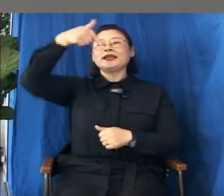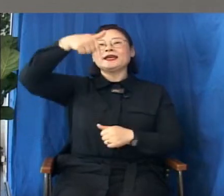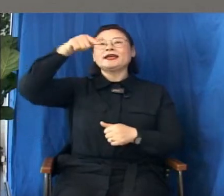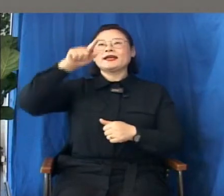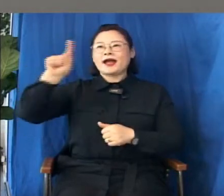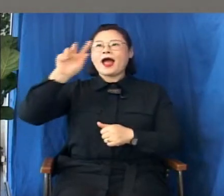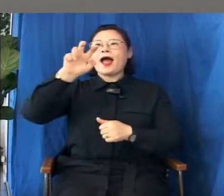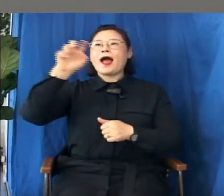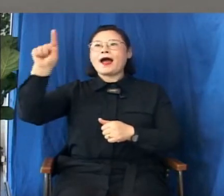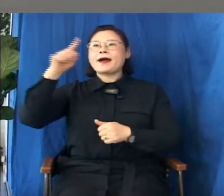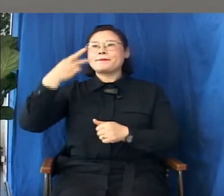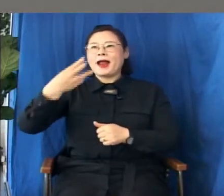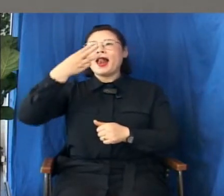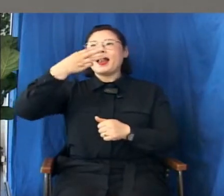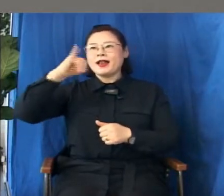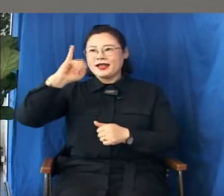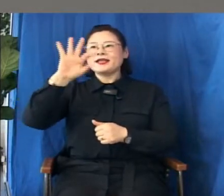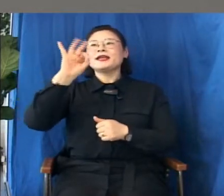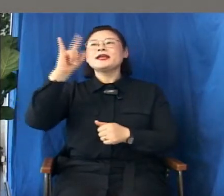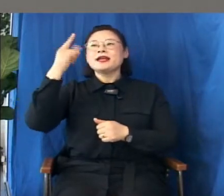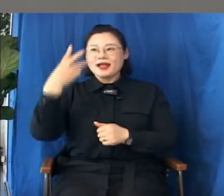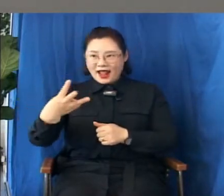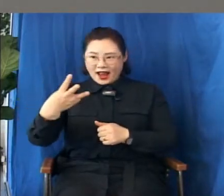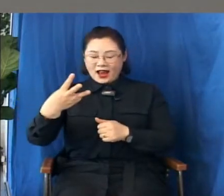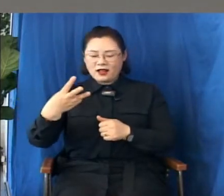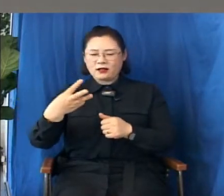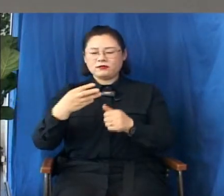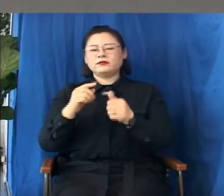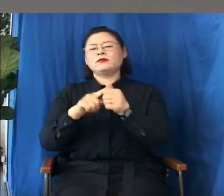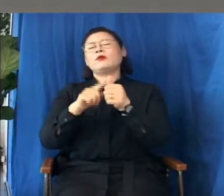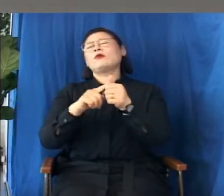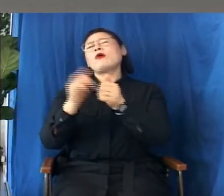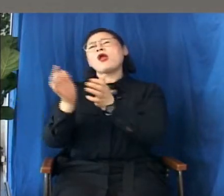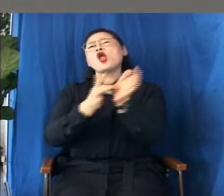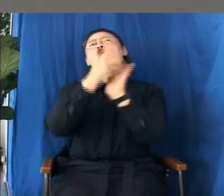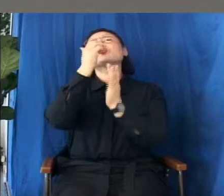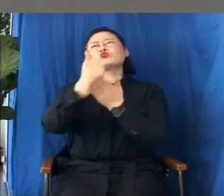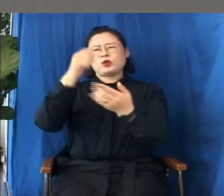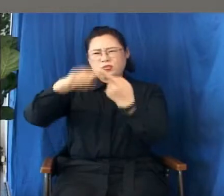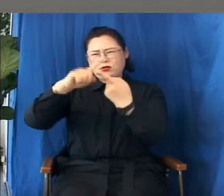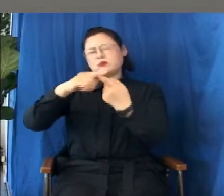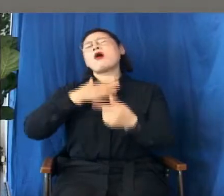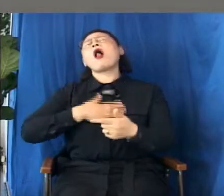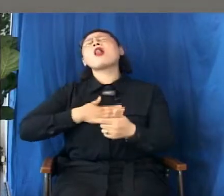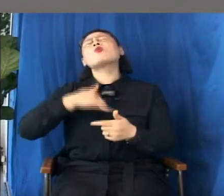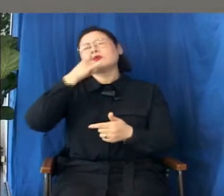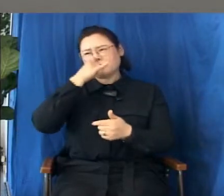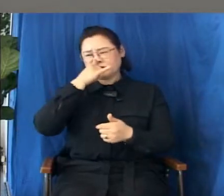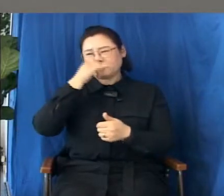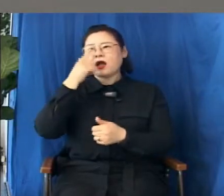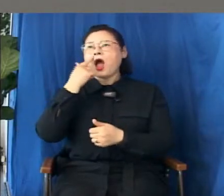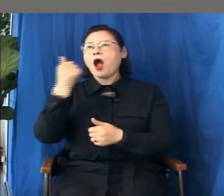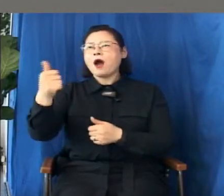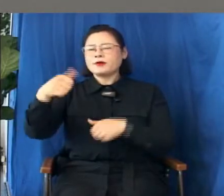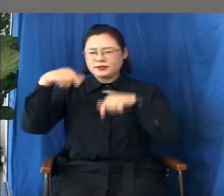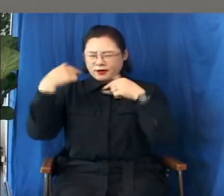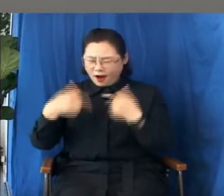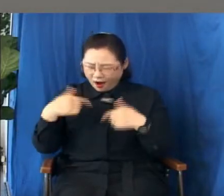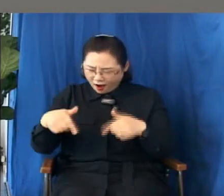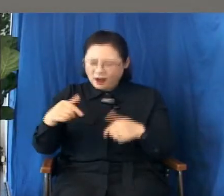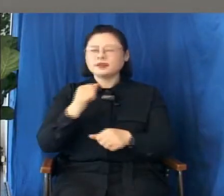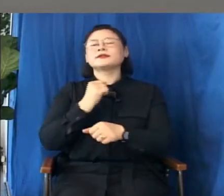알고 있었을까요? 몰랐을까요? 알고 있었을까요? 그의 아버지가 늘 하던 그가